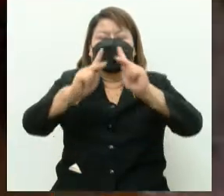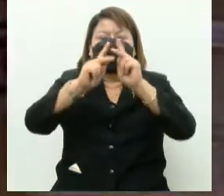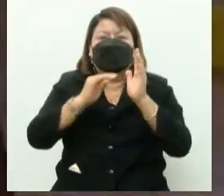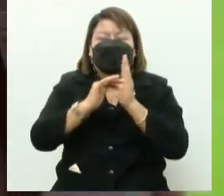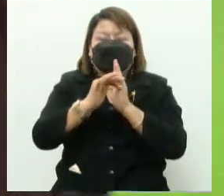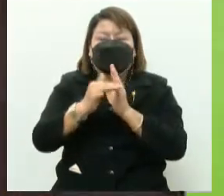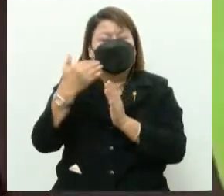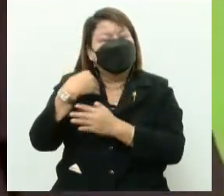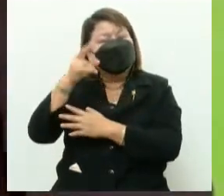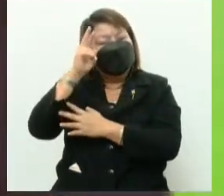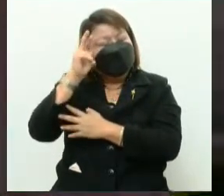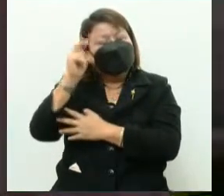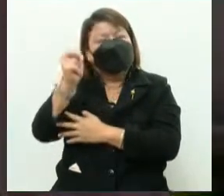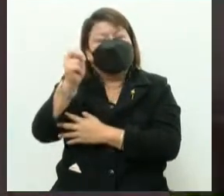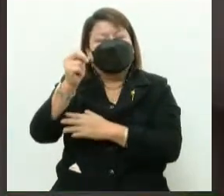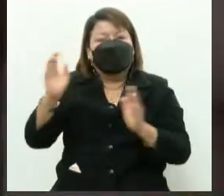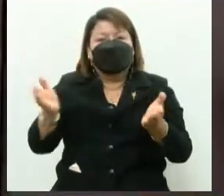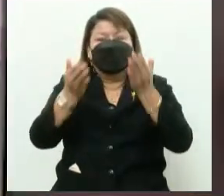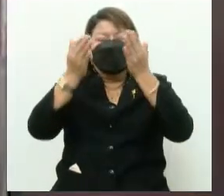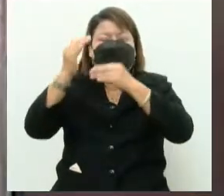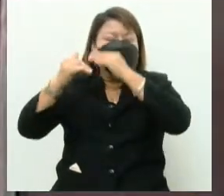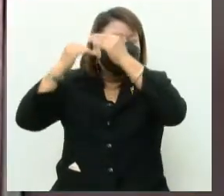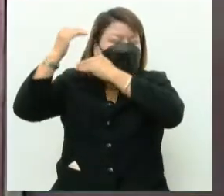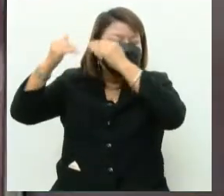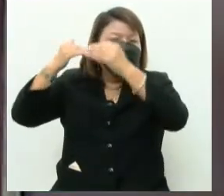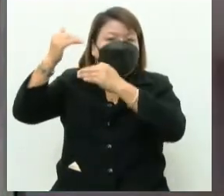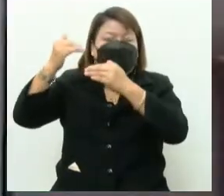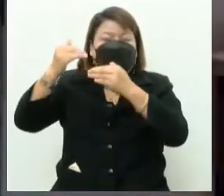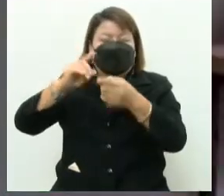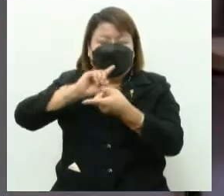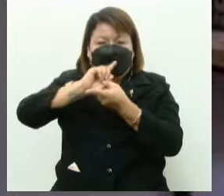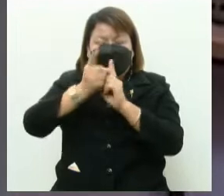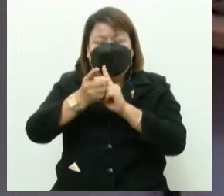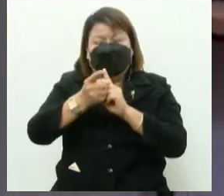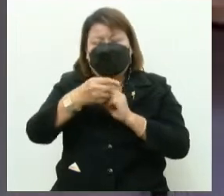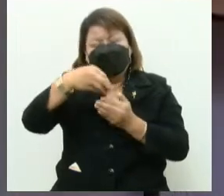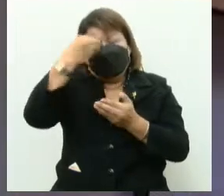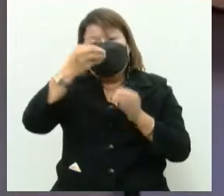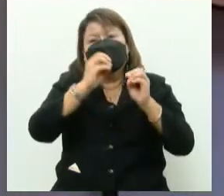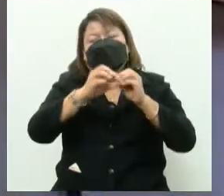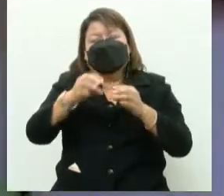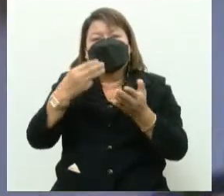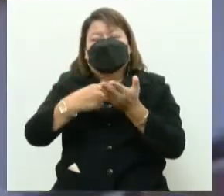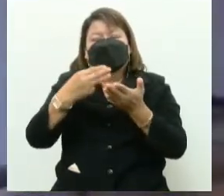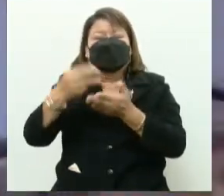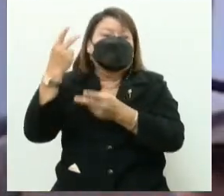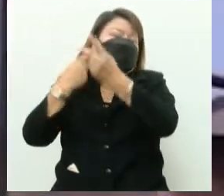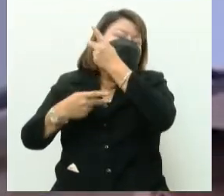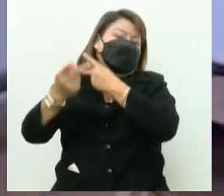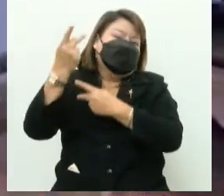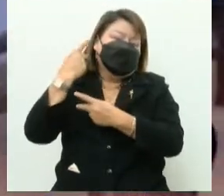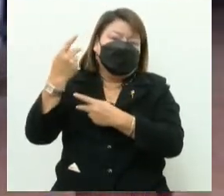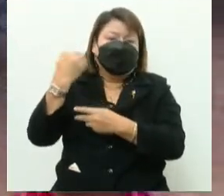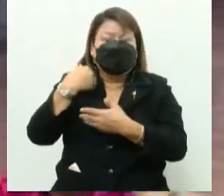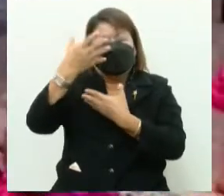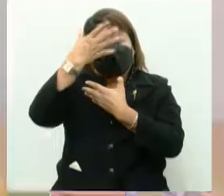มีนโยบายส่งเสริมพัฒนาปรับปรุงการเรียนการสอนในรายวิชาประวัติศาสตร์ให้มีความ